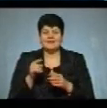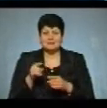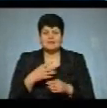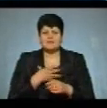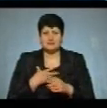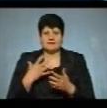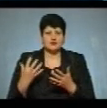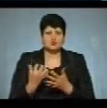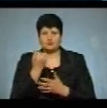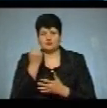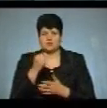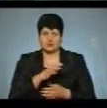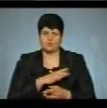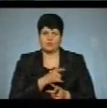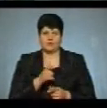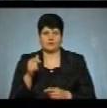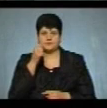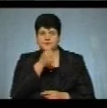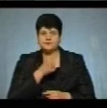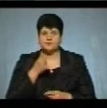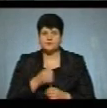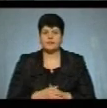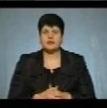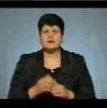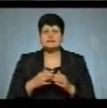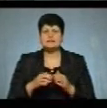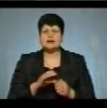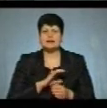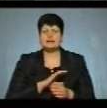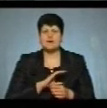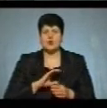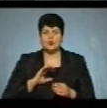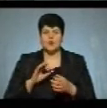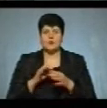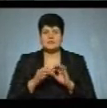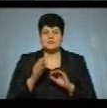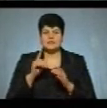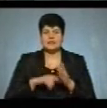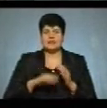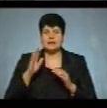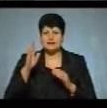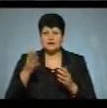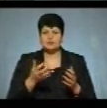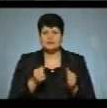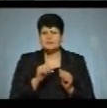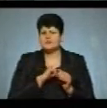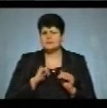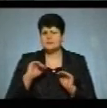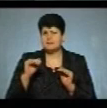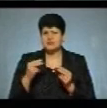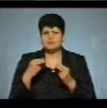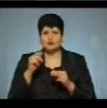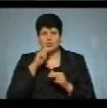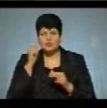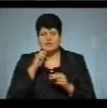найбільш важливі здобутки, які ми протягом року здобули. Серед нагороджених у номінації «Олімпійські надії» нагороду отримав наймолодший чемпіон